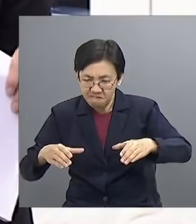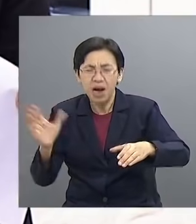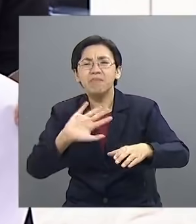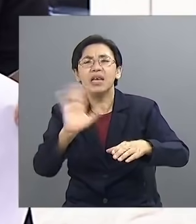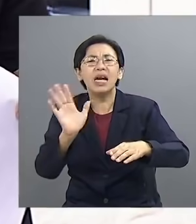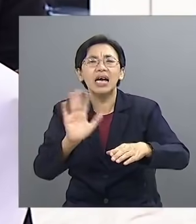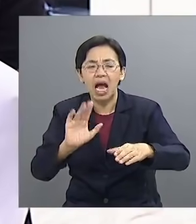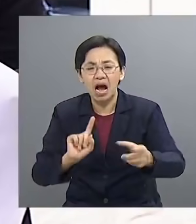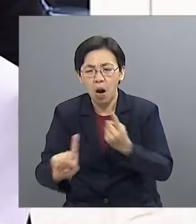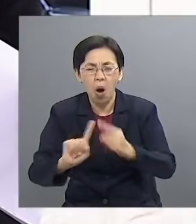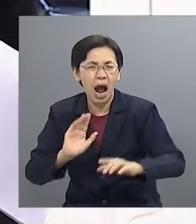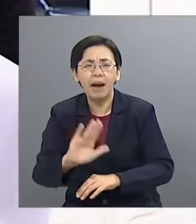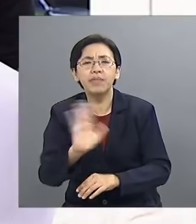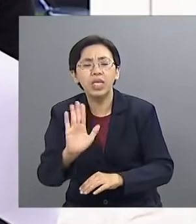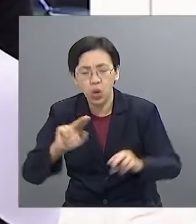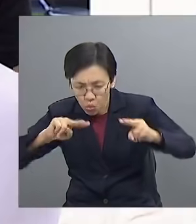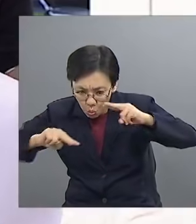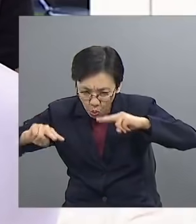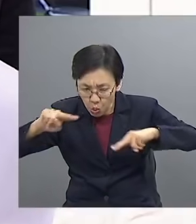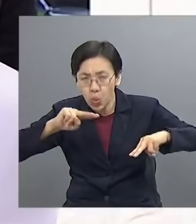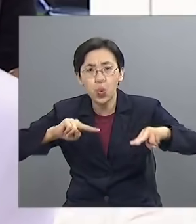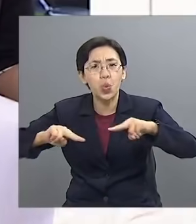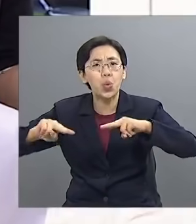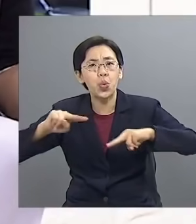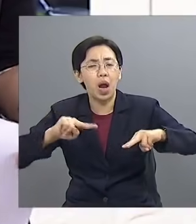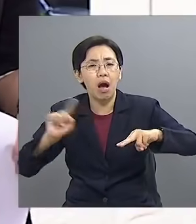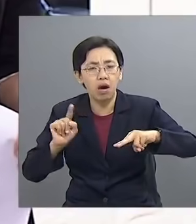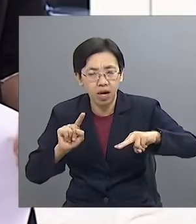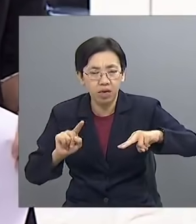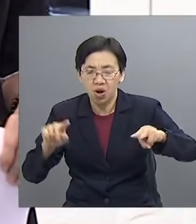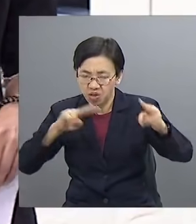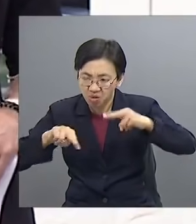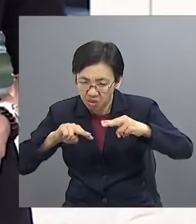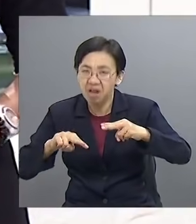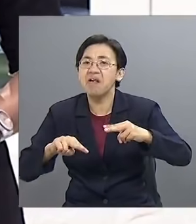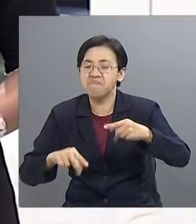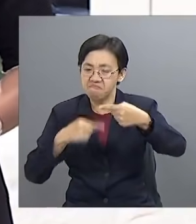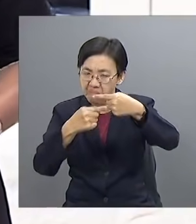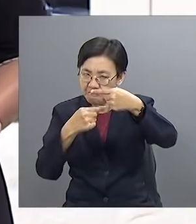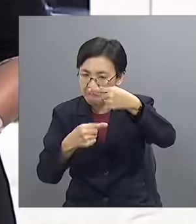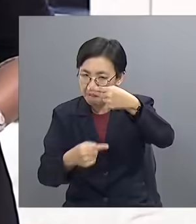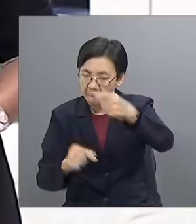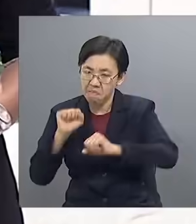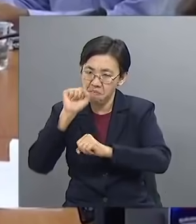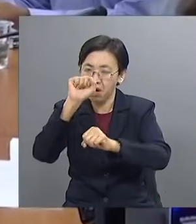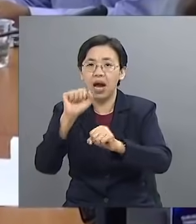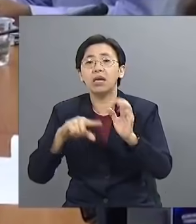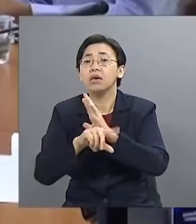เขาไม่ได้ล็อกดาวน์แต่ก็มีการควบคุมคือเพิ่มมาตรการในหลายๆข้อมาดูกันค่ะที่ระยอง